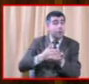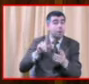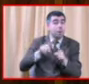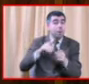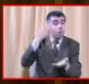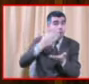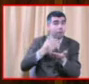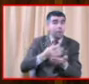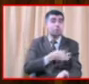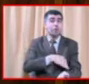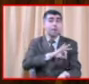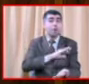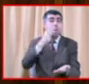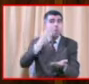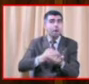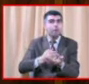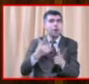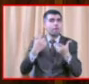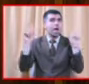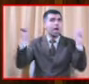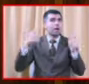كونسيني ديال لاسمير. مالوغوزمون